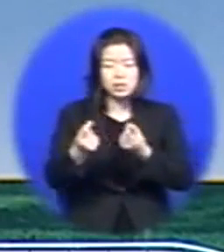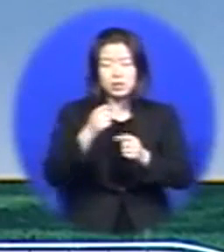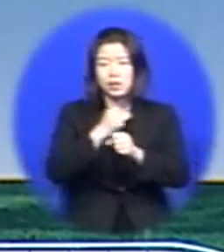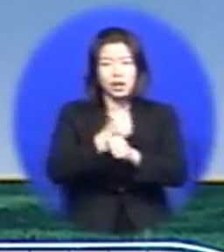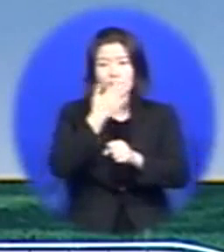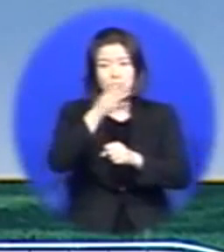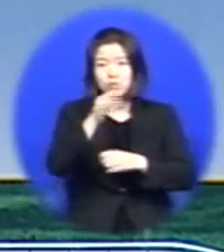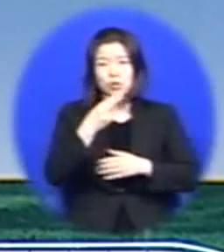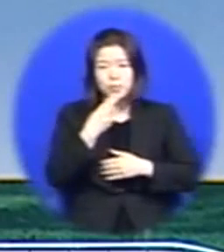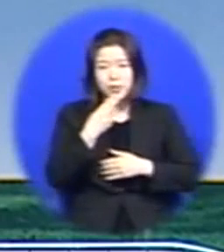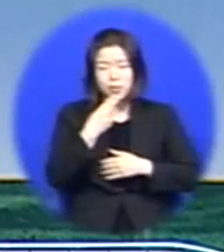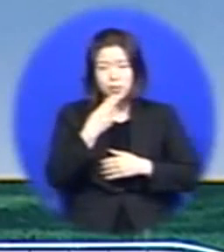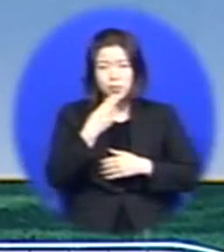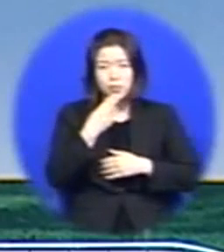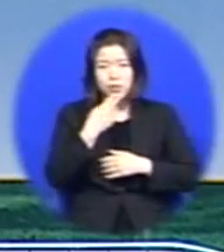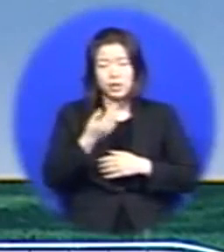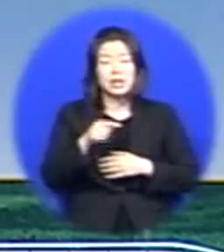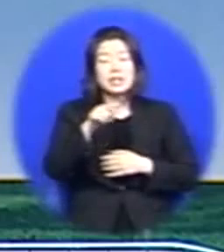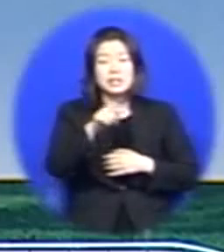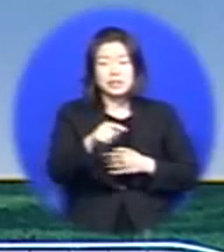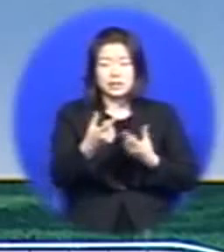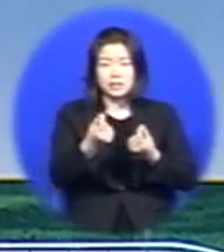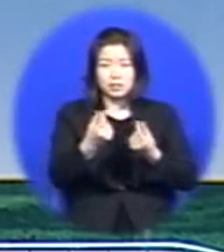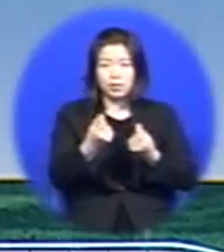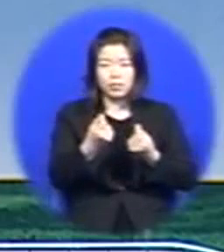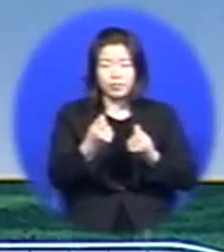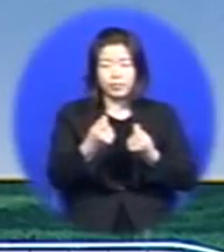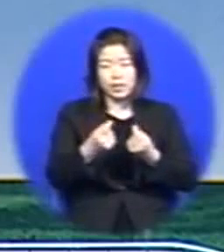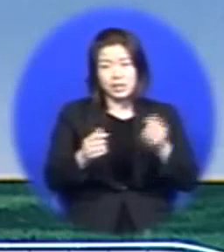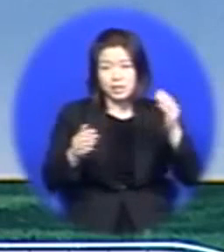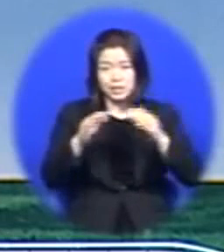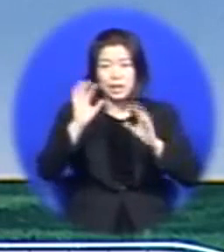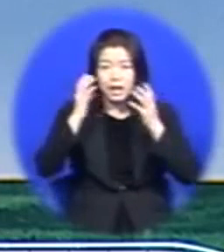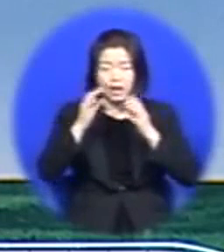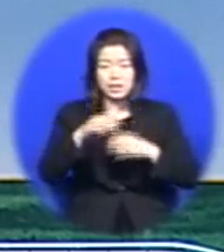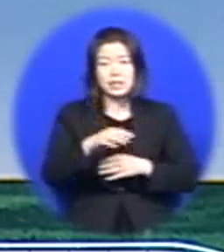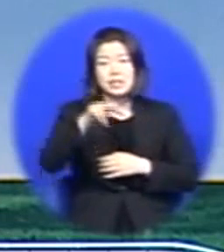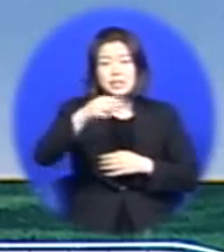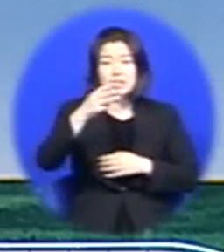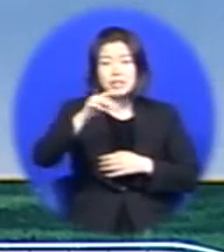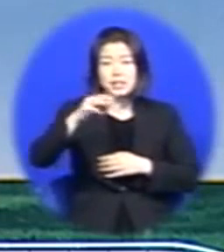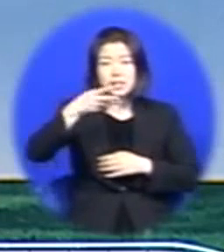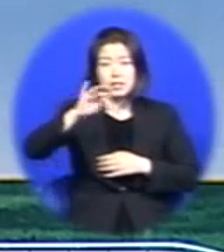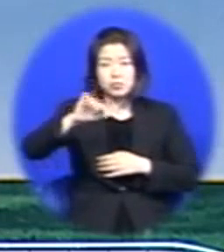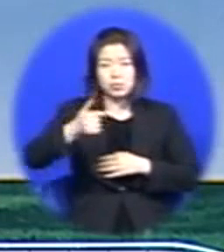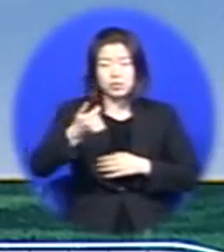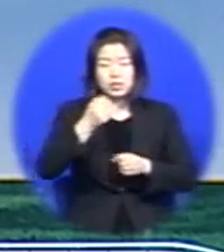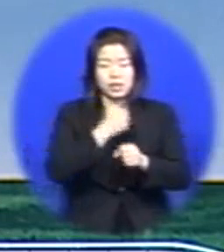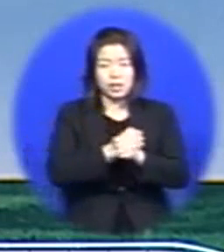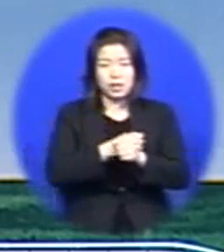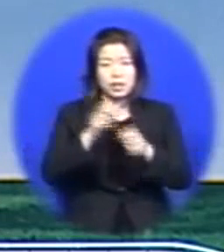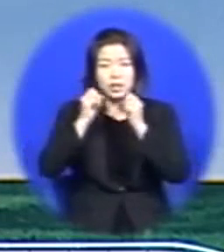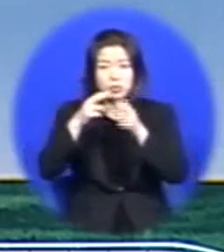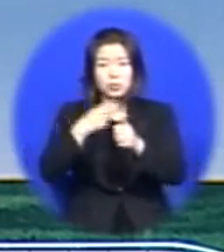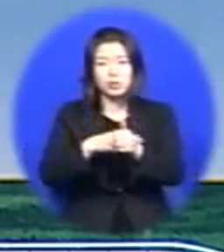없다고. 그러는 이 스티븐 메트카프에게 에릭 리들